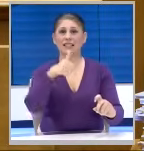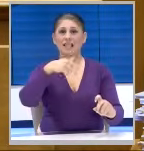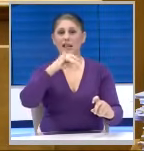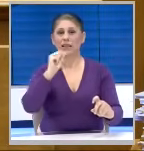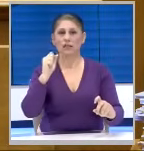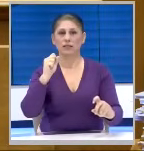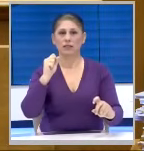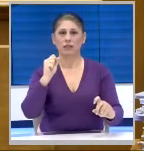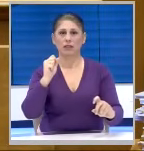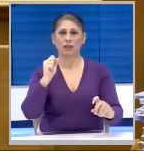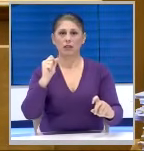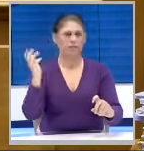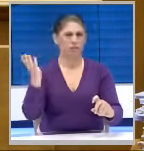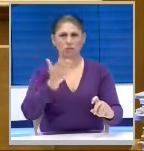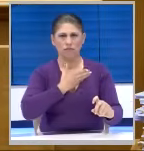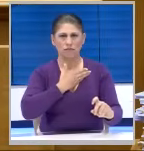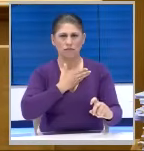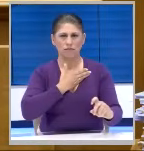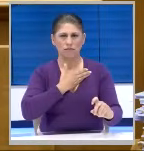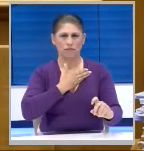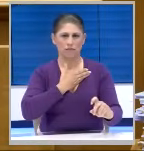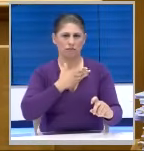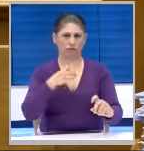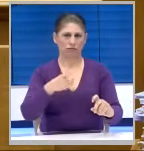ένα τρομακτικό δυστύχημα